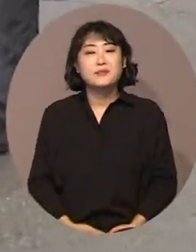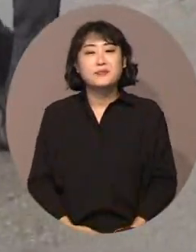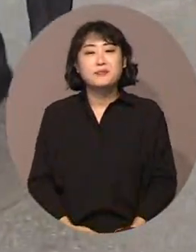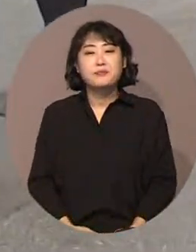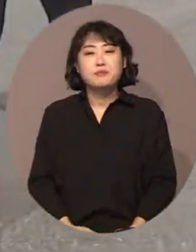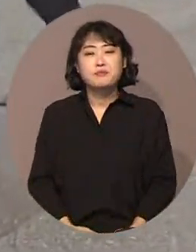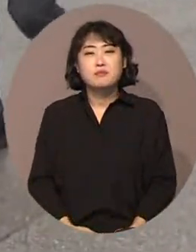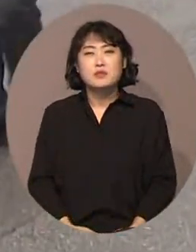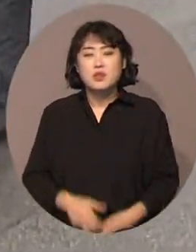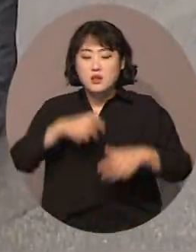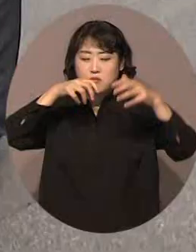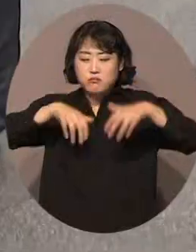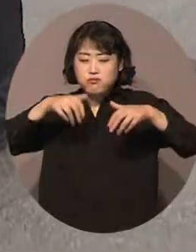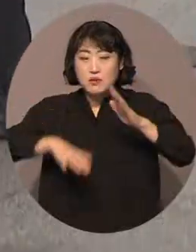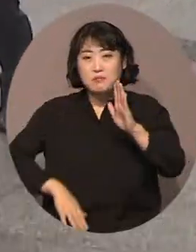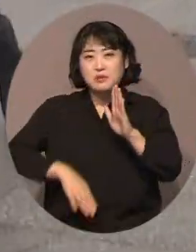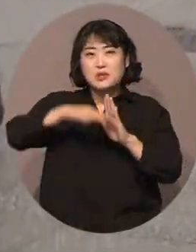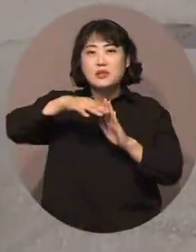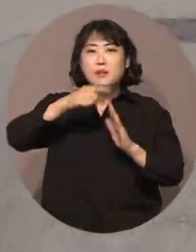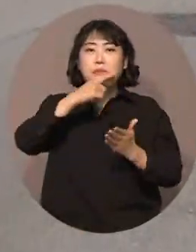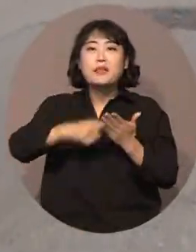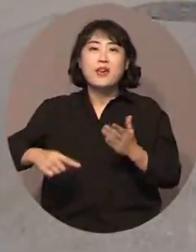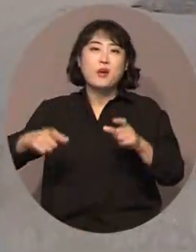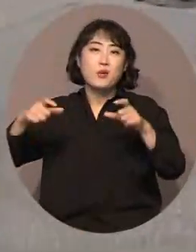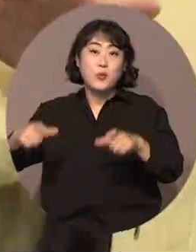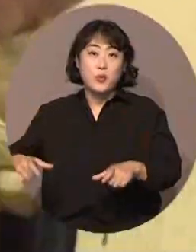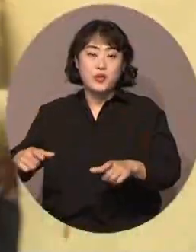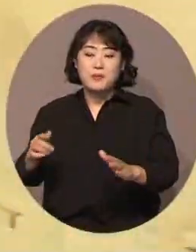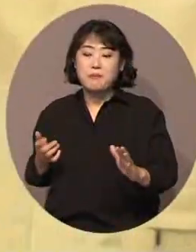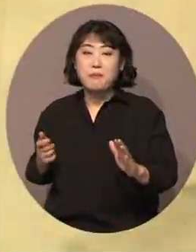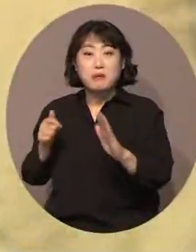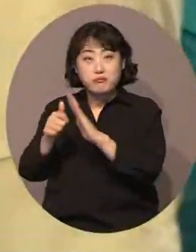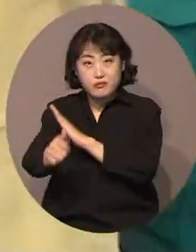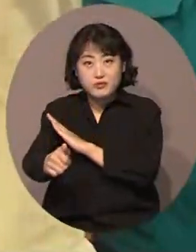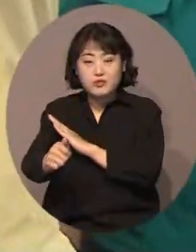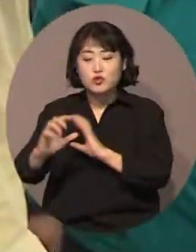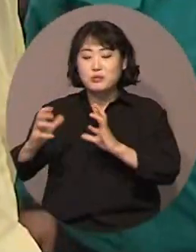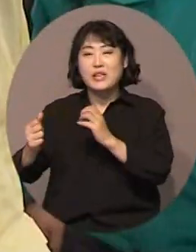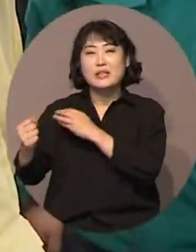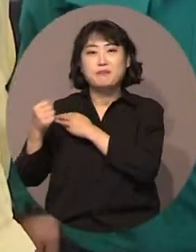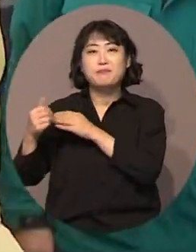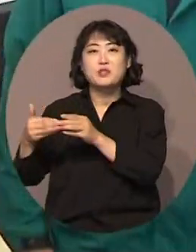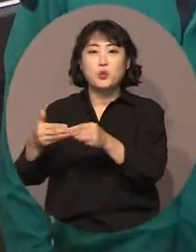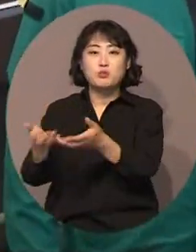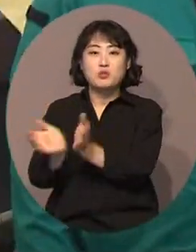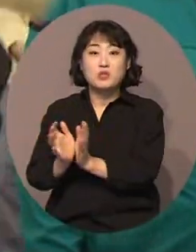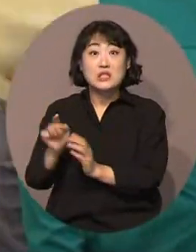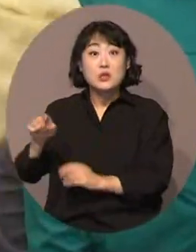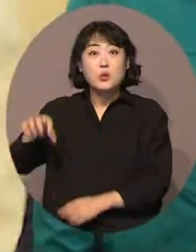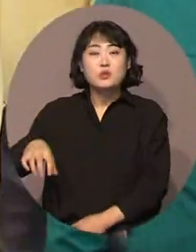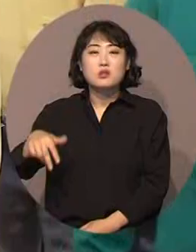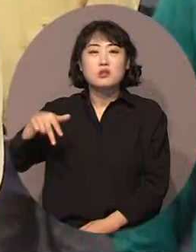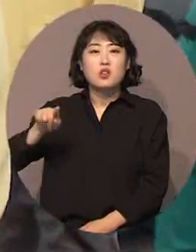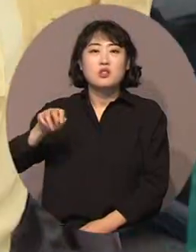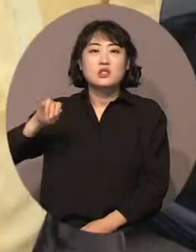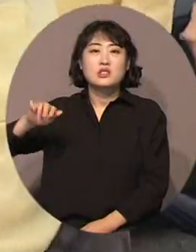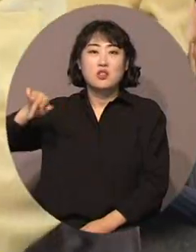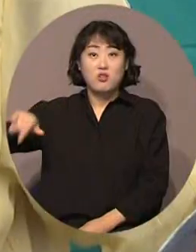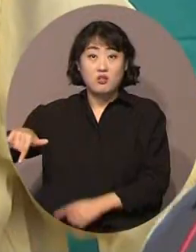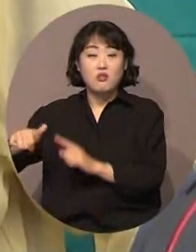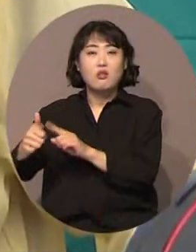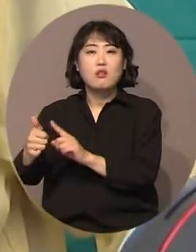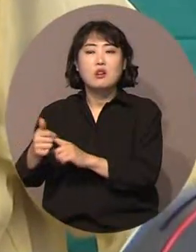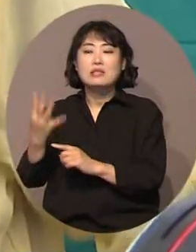폭우로 마을이 통째로 잠겼던 수의 현장을 찾은 국민의 힘 지도부이 자리에서 정진석 의원은 4대강 사업으로